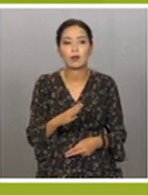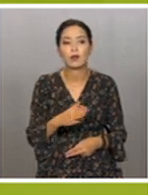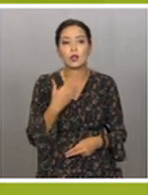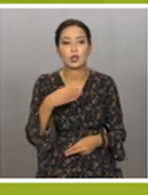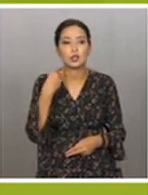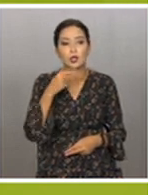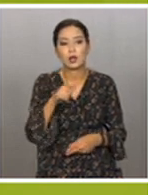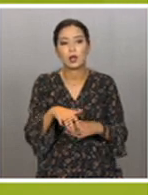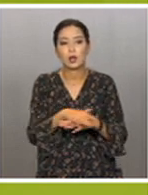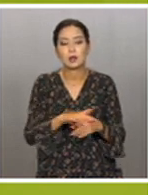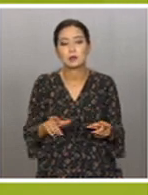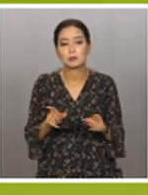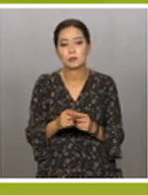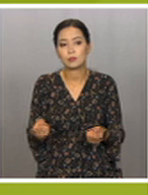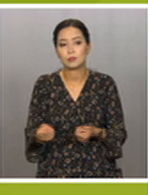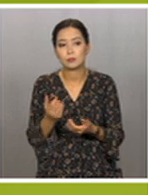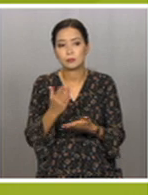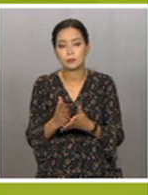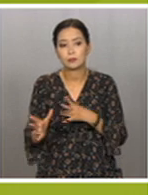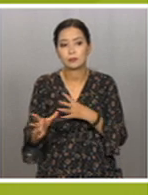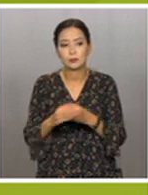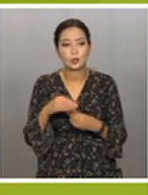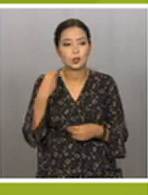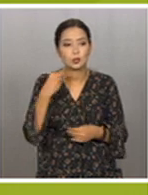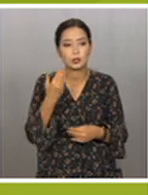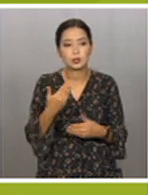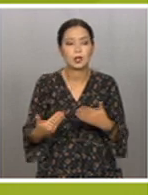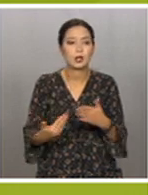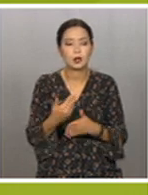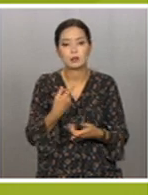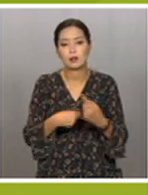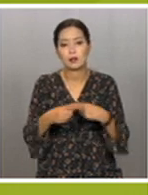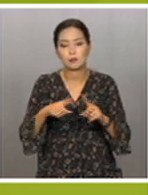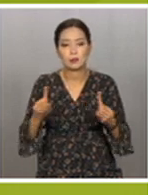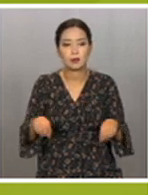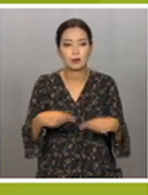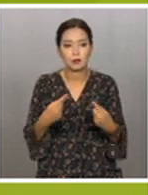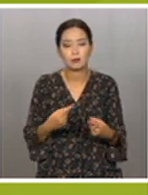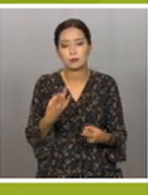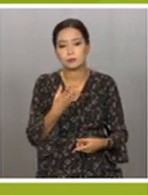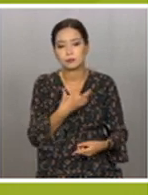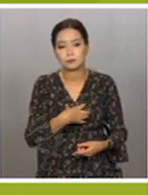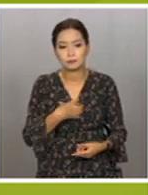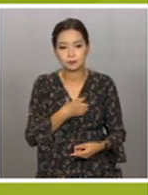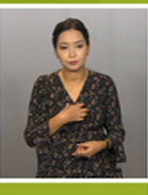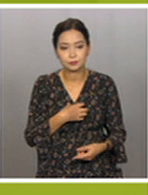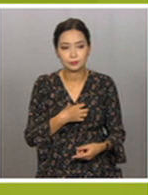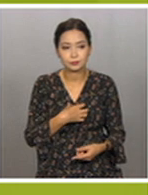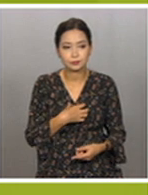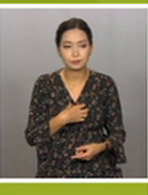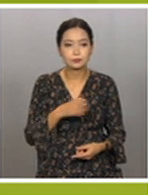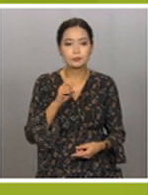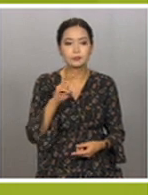бірігуін қолдаймын. Біз бір тұтас Түркістанды қайта орнатуымыз қажет» деп мәлімдеді. Алаш